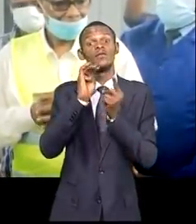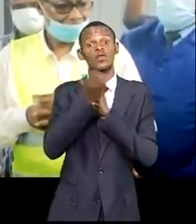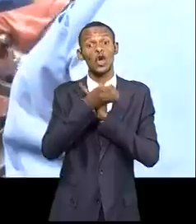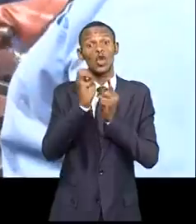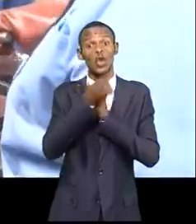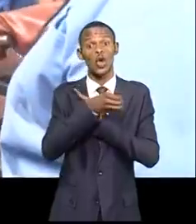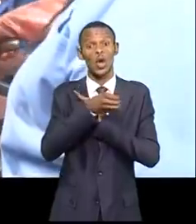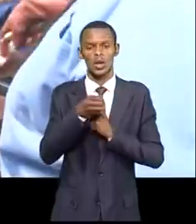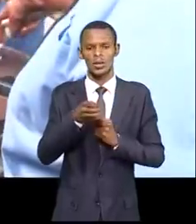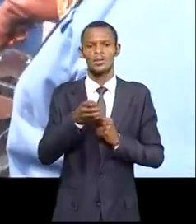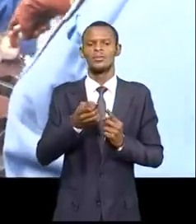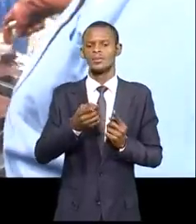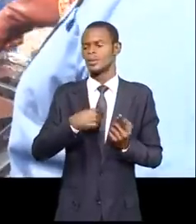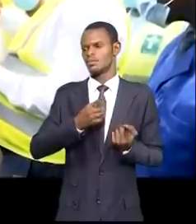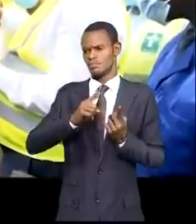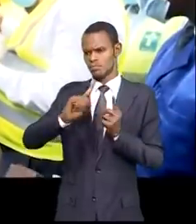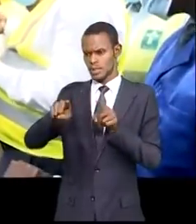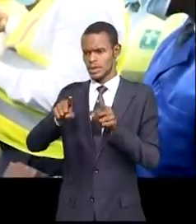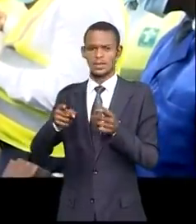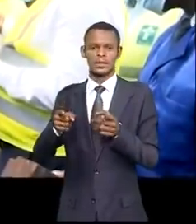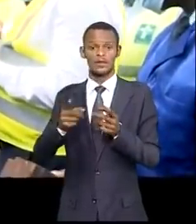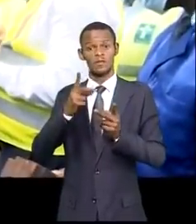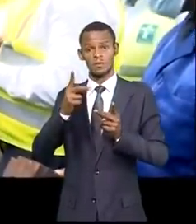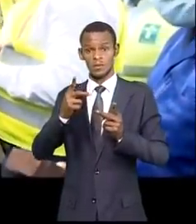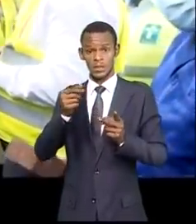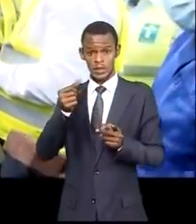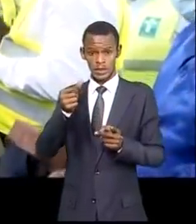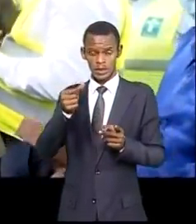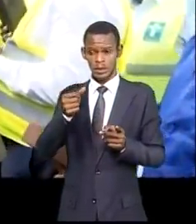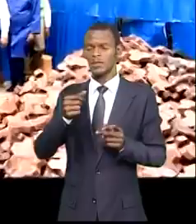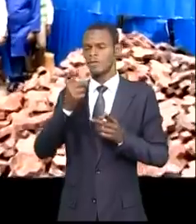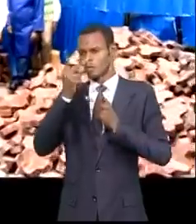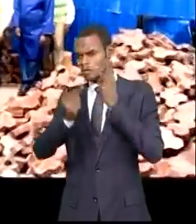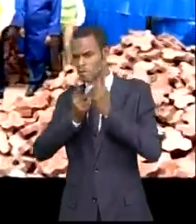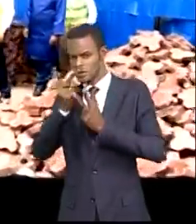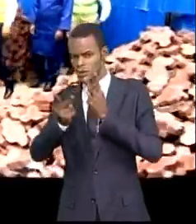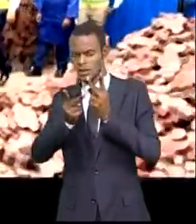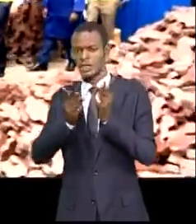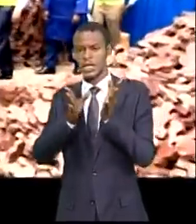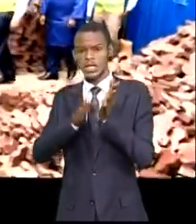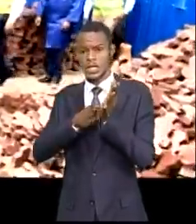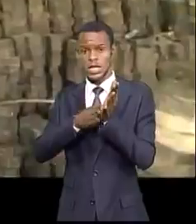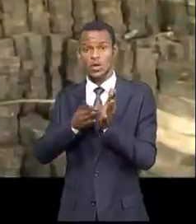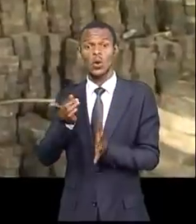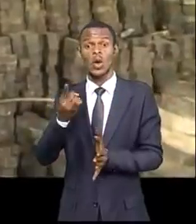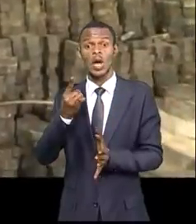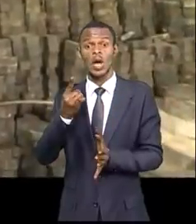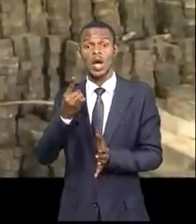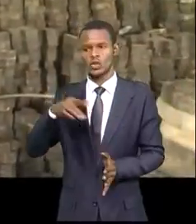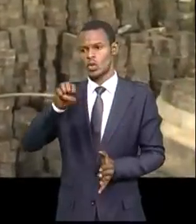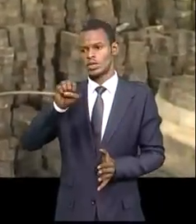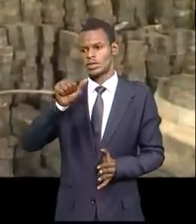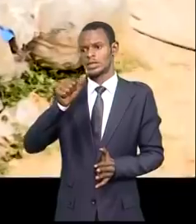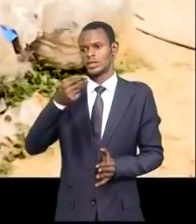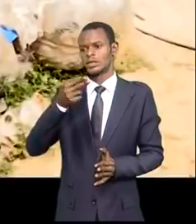a effectué le lundi 29 mars 2021 des déplacements à l'école châlons bat pour voir roger